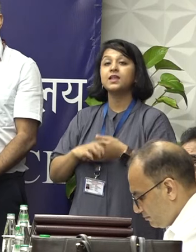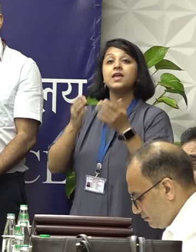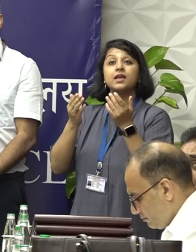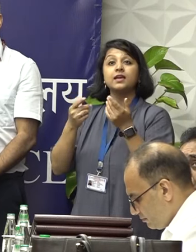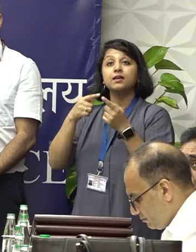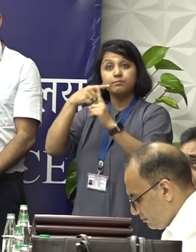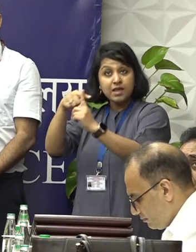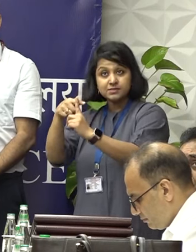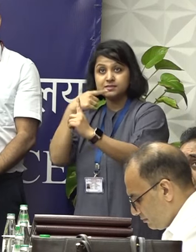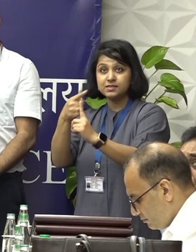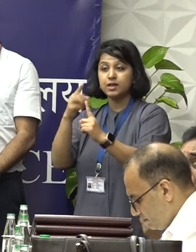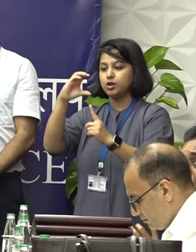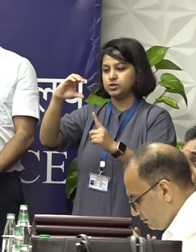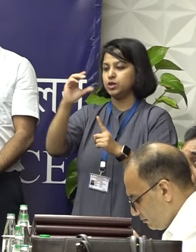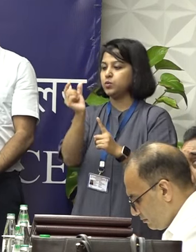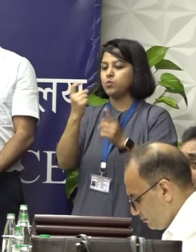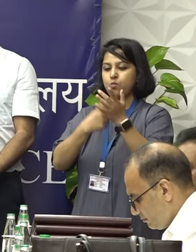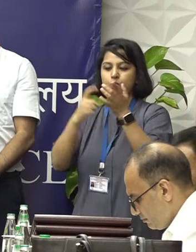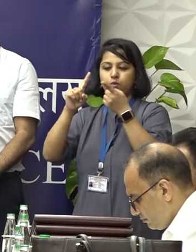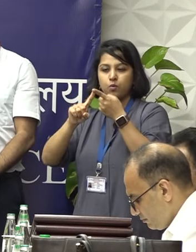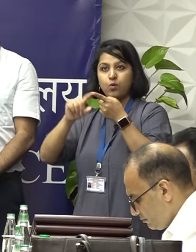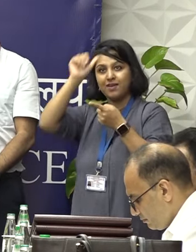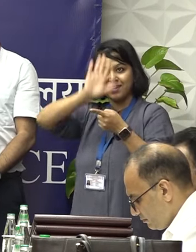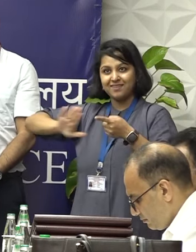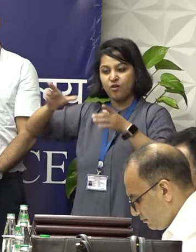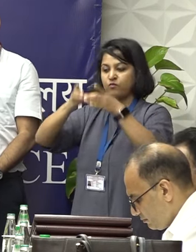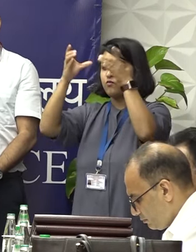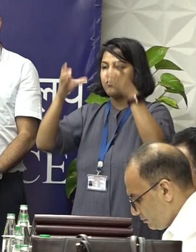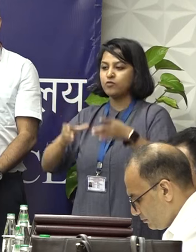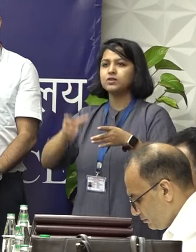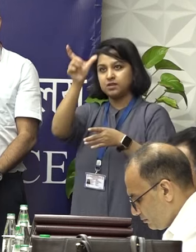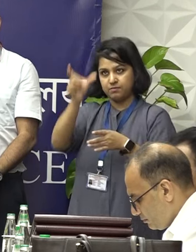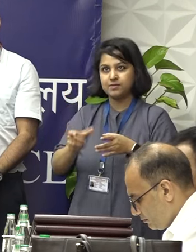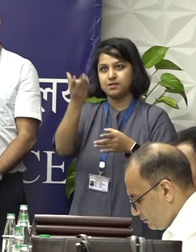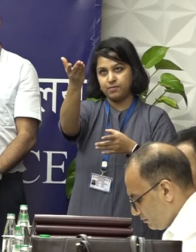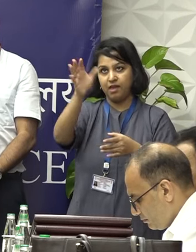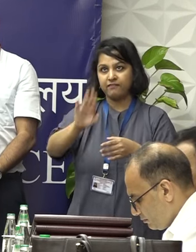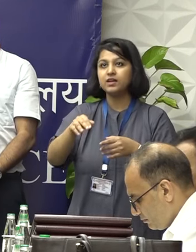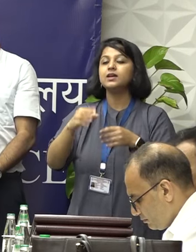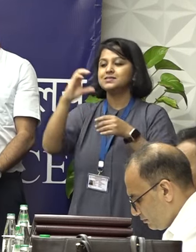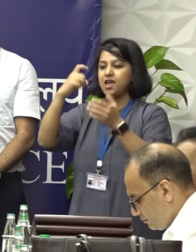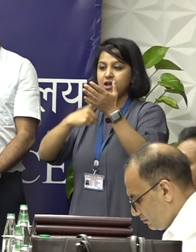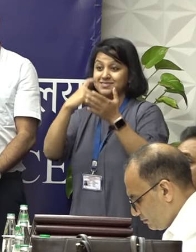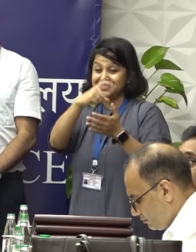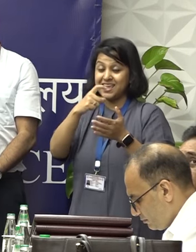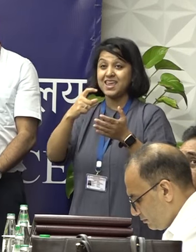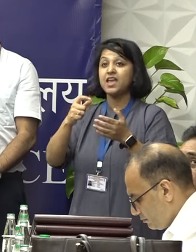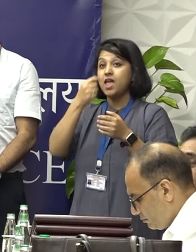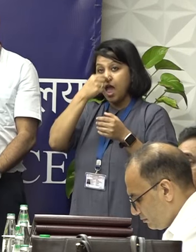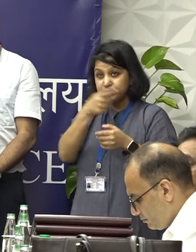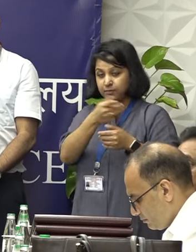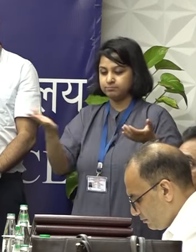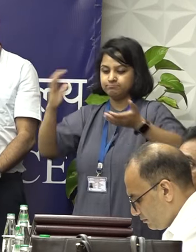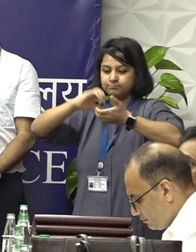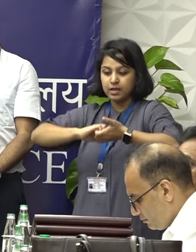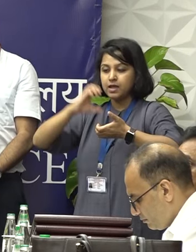साथ ही वहां मौजूद हैं क्योर इंडिया फाउंडेशन के प्रतिनिधि, क्योर इंडिया और सीआरसी अहमदाबाद क्लब फुट क्लिनिकल्स का संचालन कर रहे